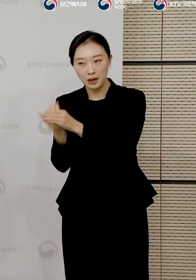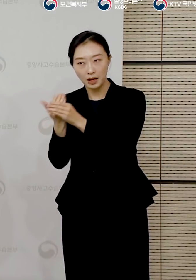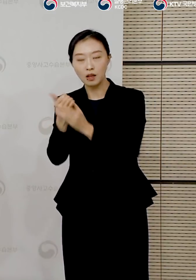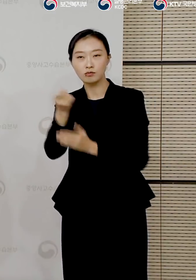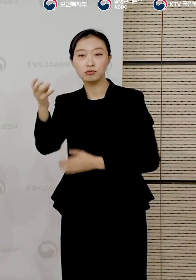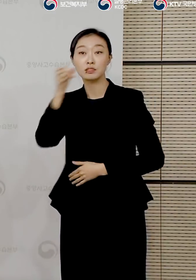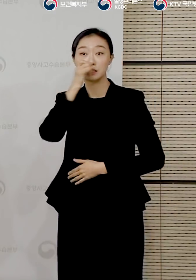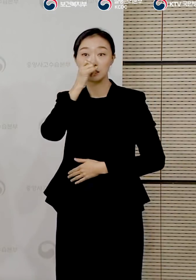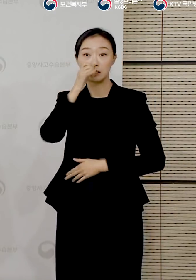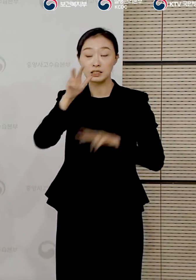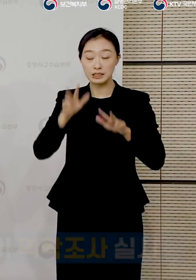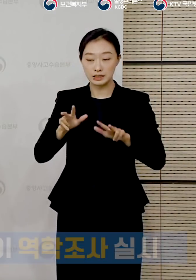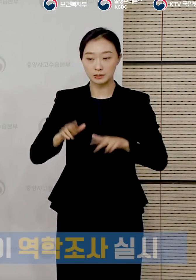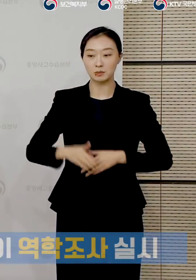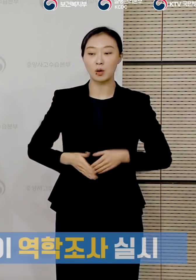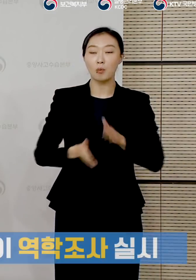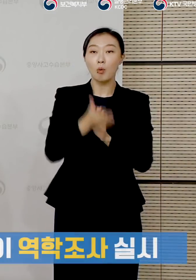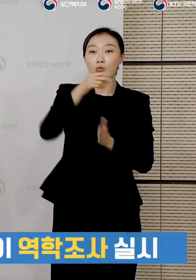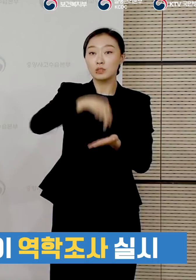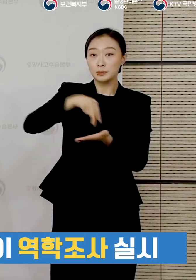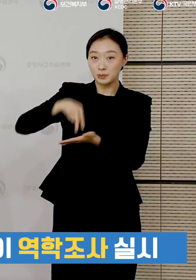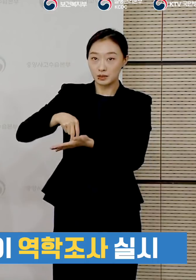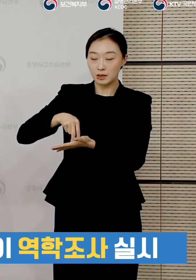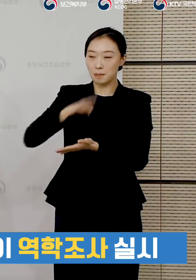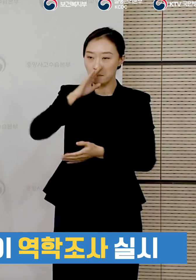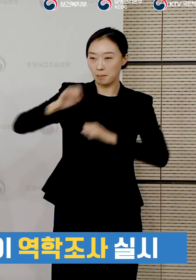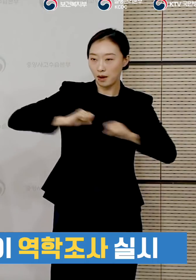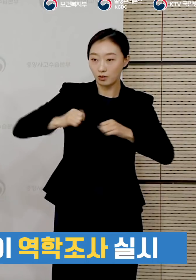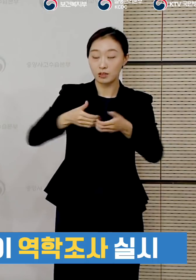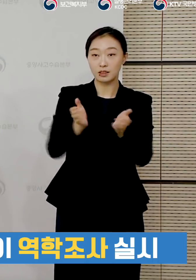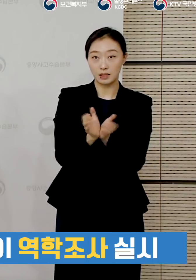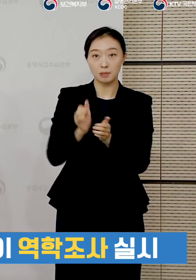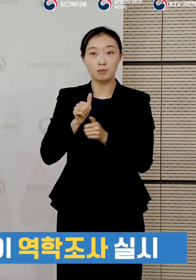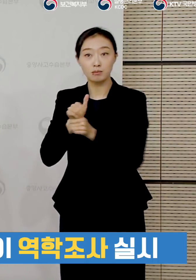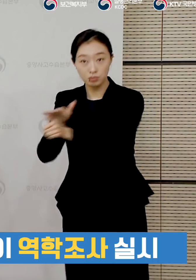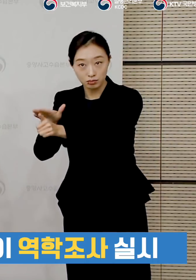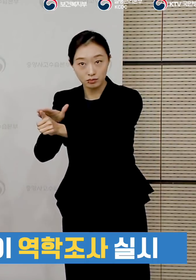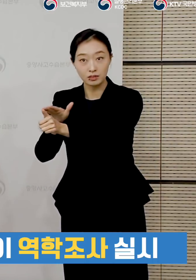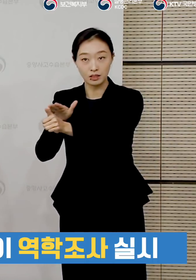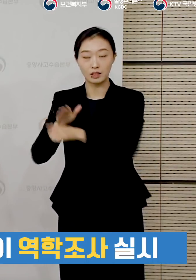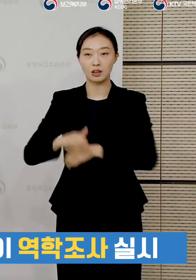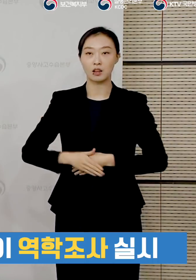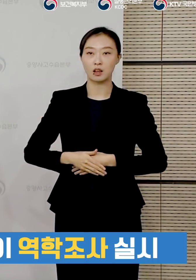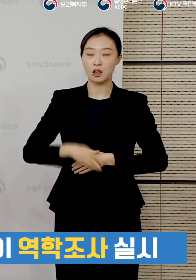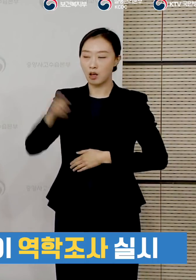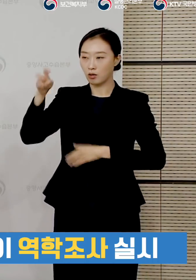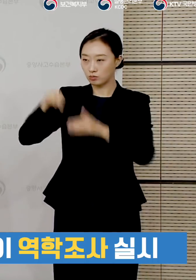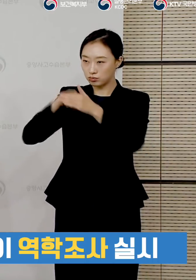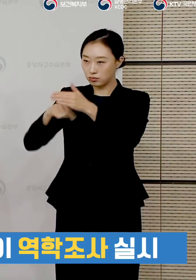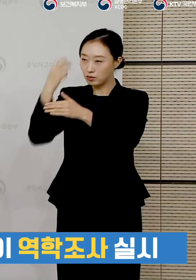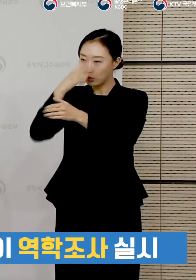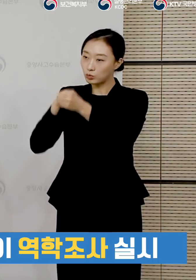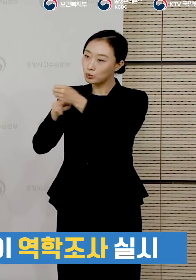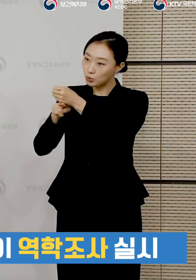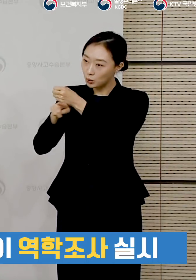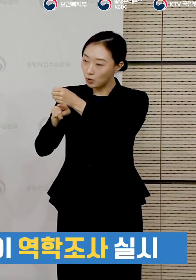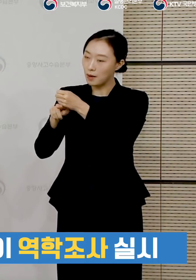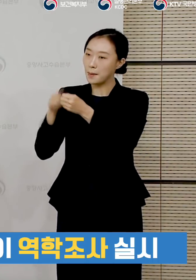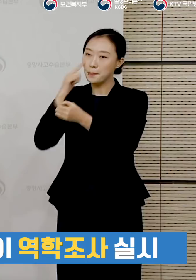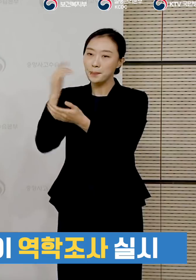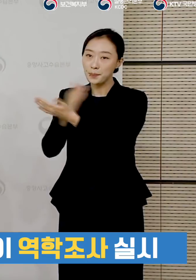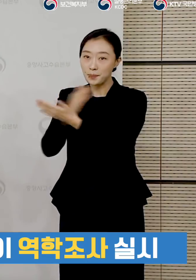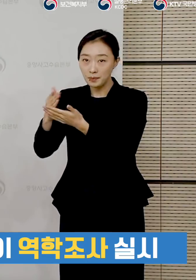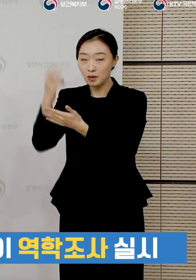중앙방역대책본부의 즉각 대응팀, 중앙사고수습본부의 현지 대응팀 등이 역학조사와 진단검사를